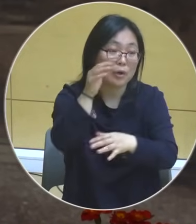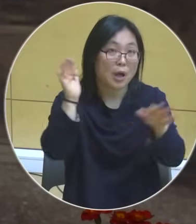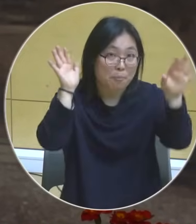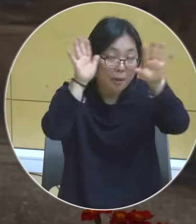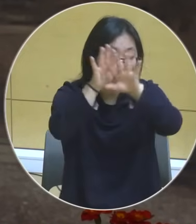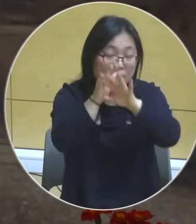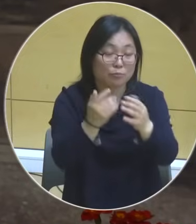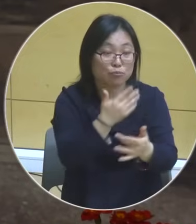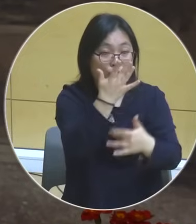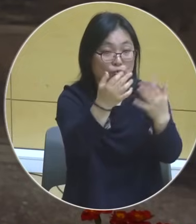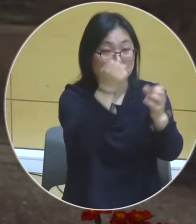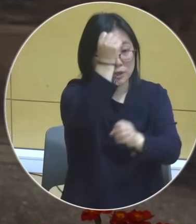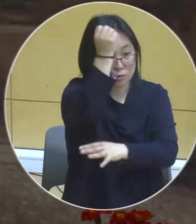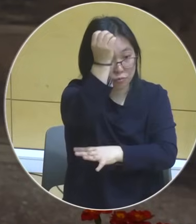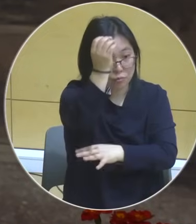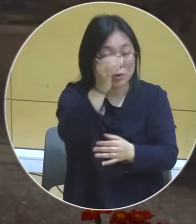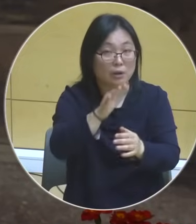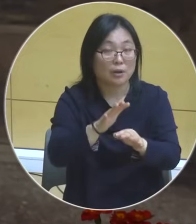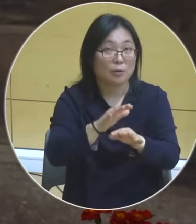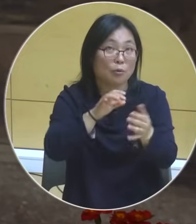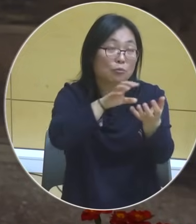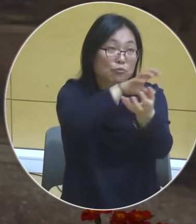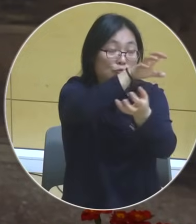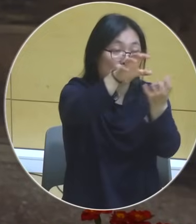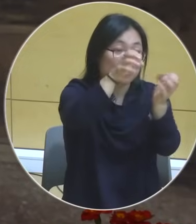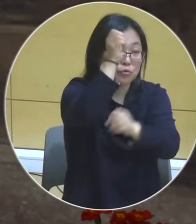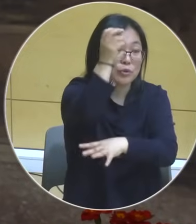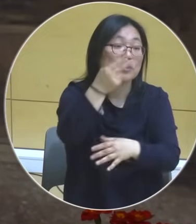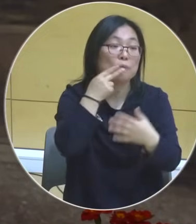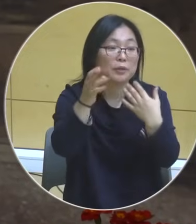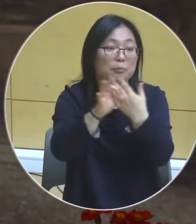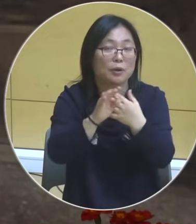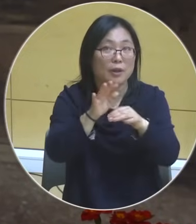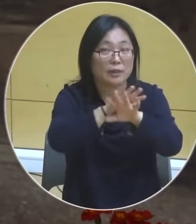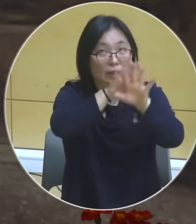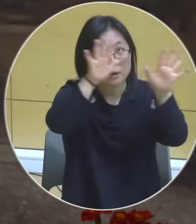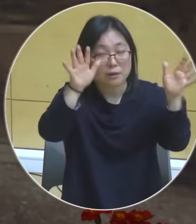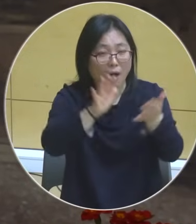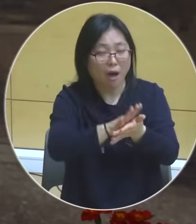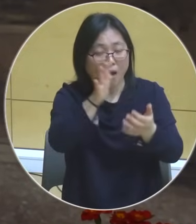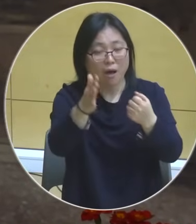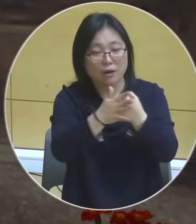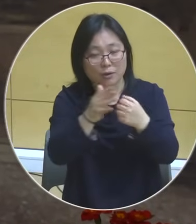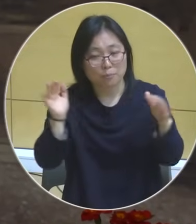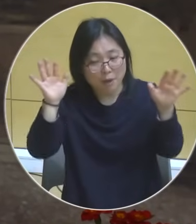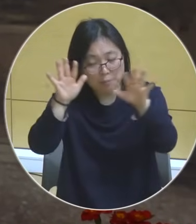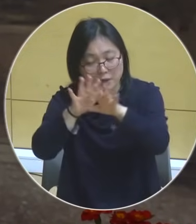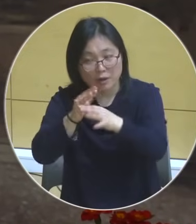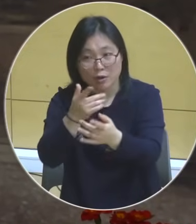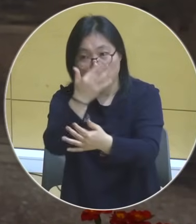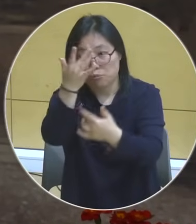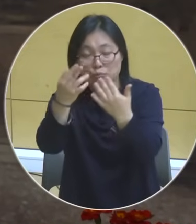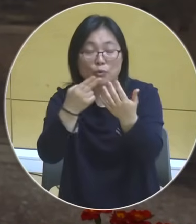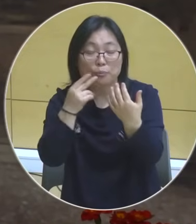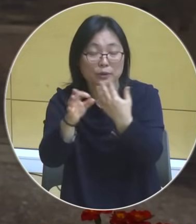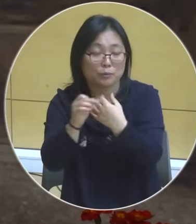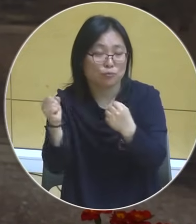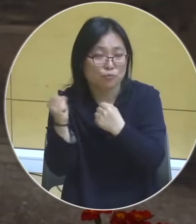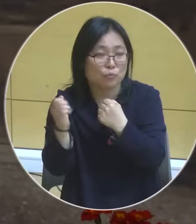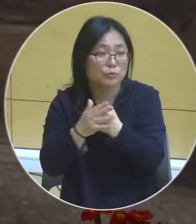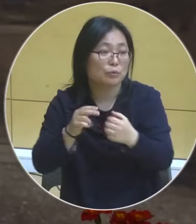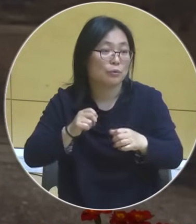구름기둥과 불기둥이 없으면 낮에는 뜨거워서 움직이지 못하고 밤에는 추워서 움직이지 못합니다. 하나님의 보호하심 앞에 죄를 짓는